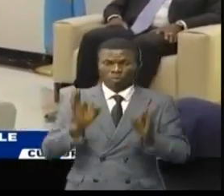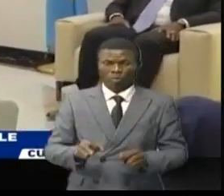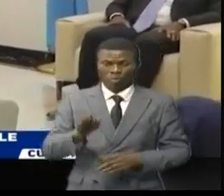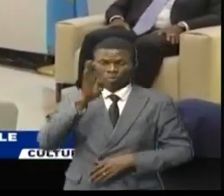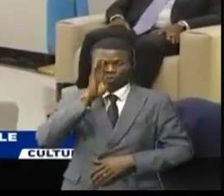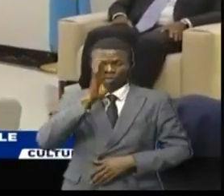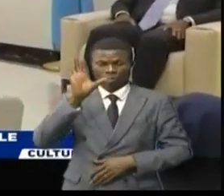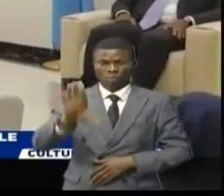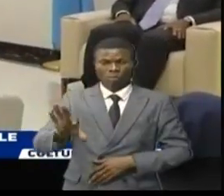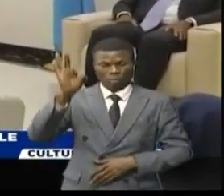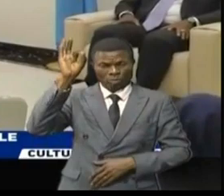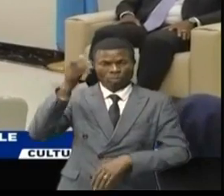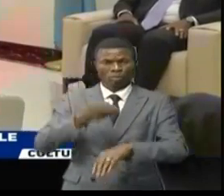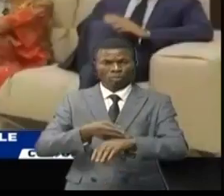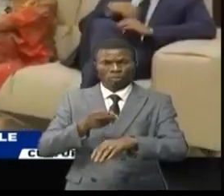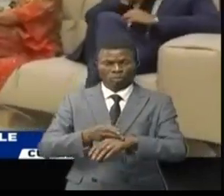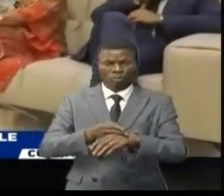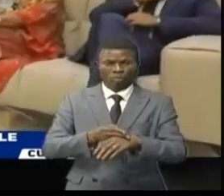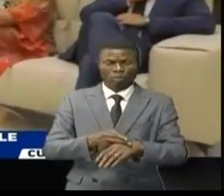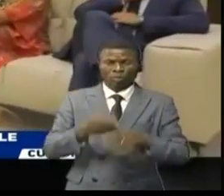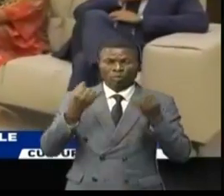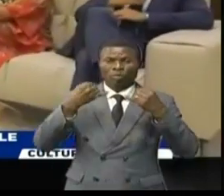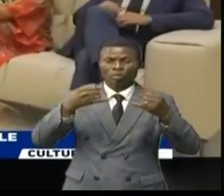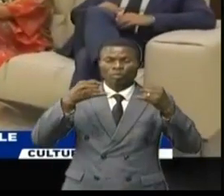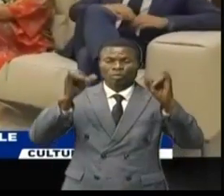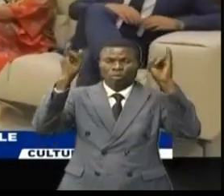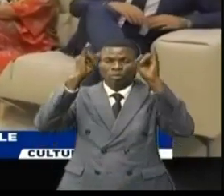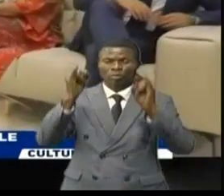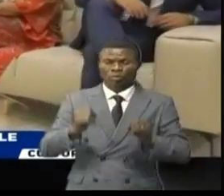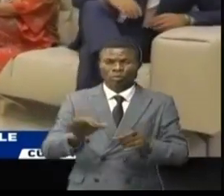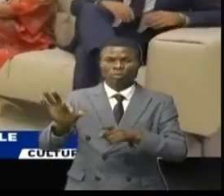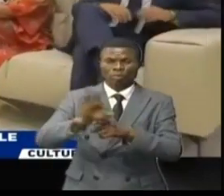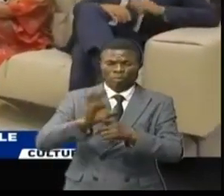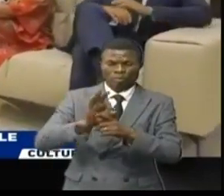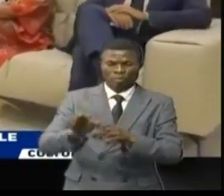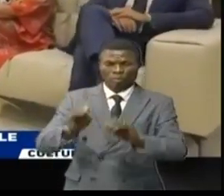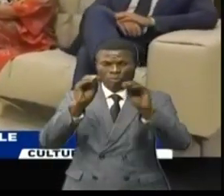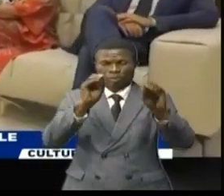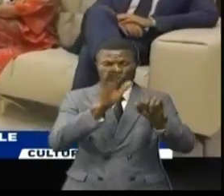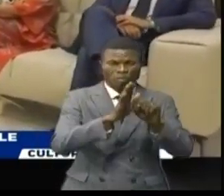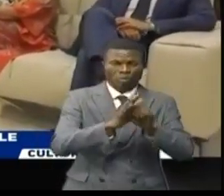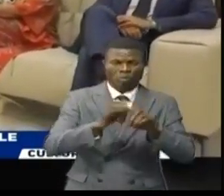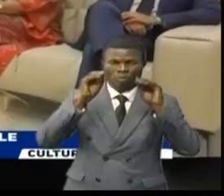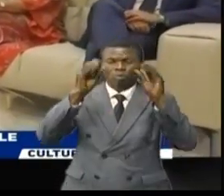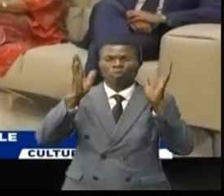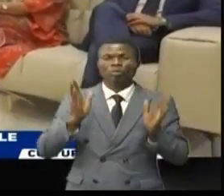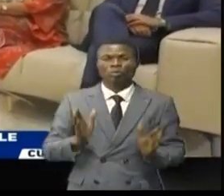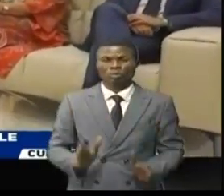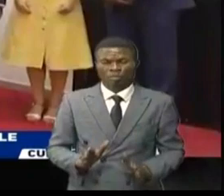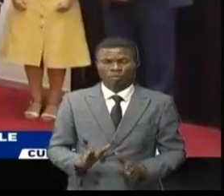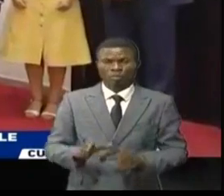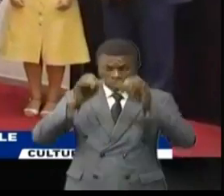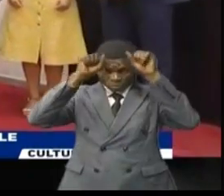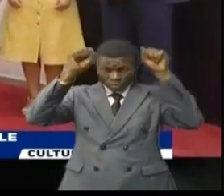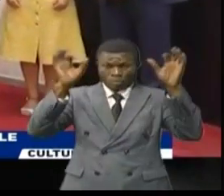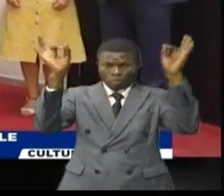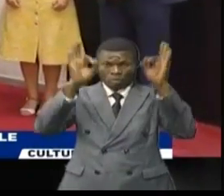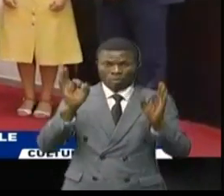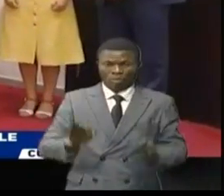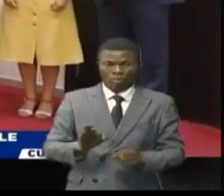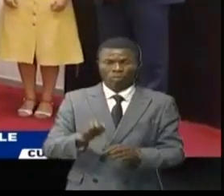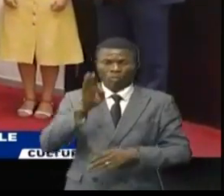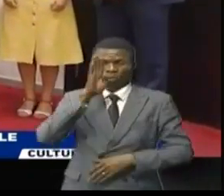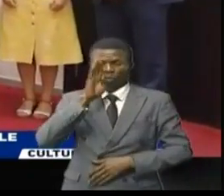saisir l'opportunité de la digitalisation pour former des enseignants. En outre, le président de la Fédération Wallonie-Bruxelles est